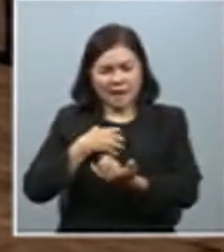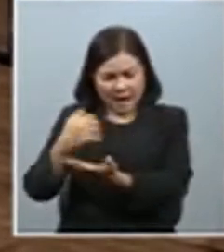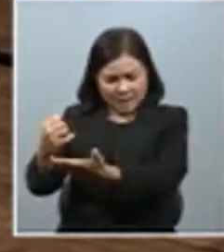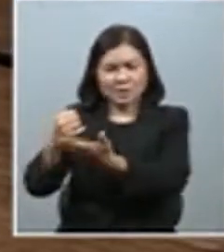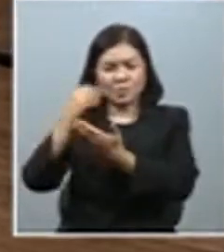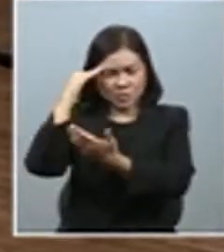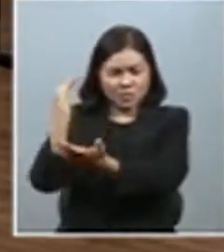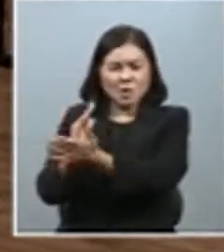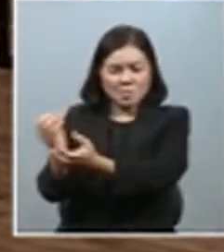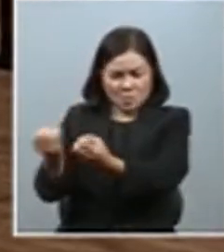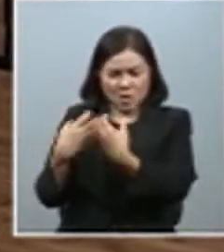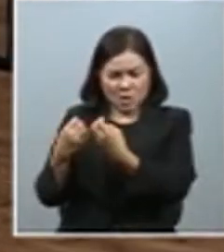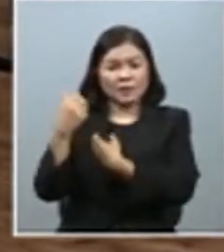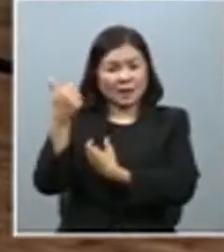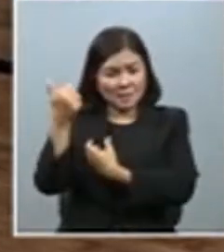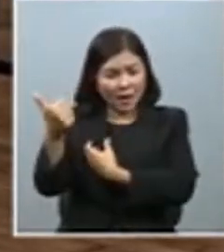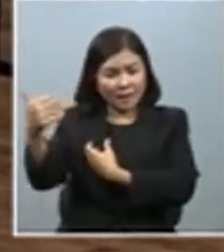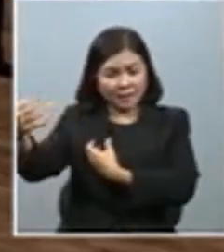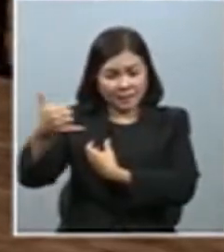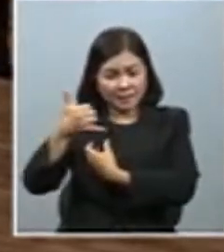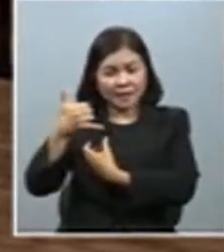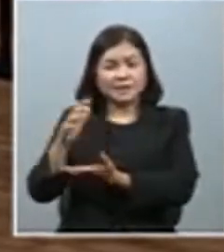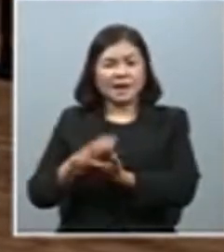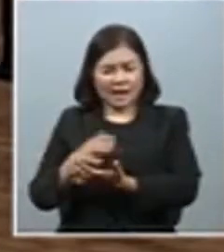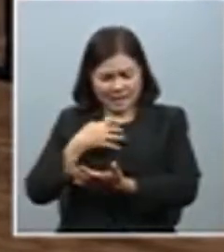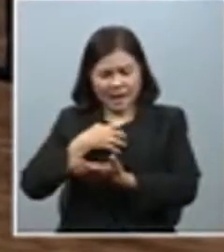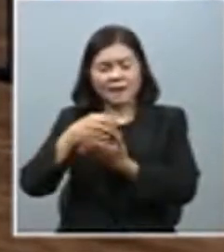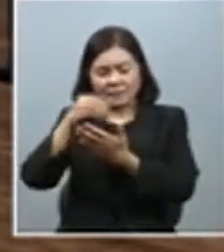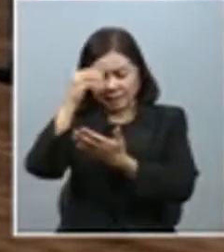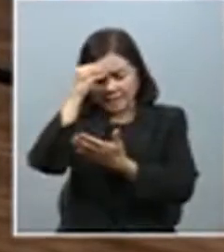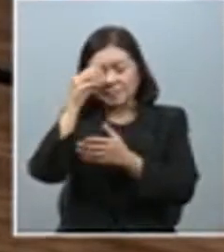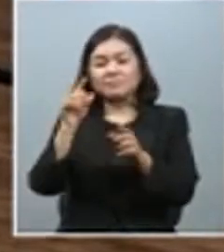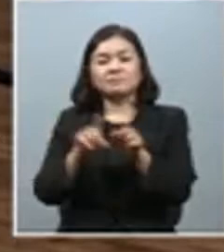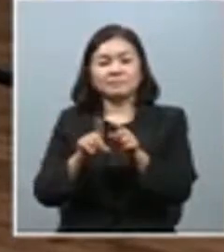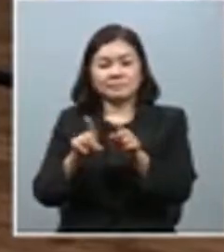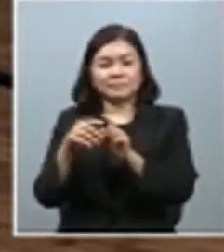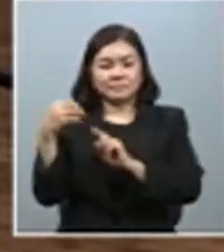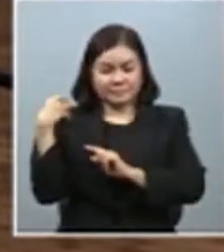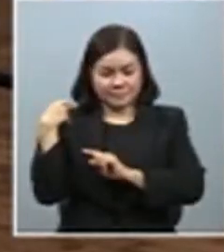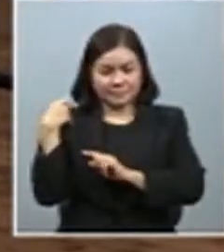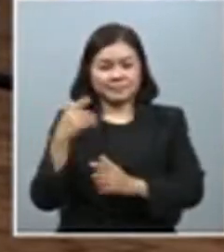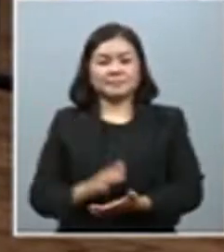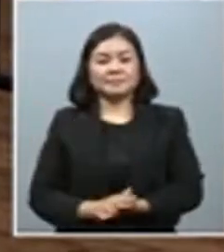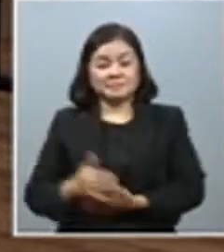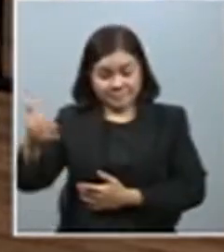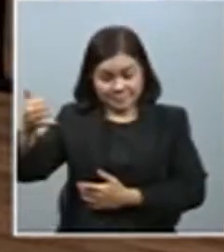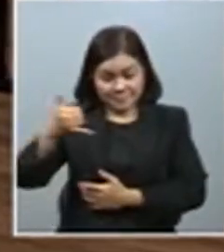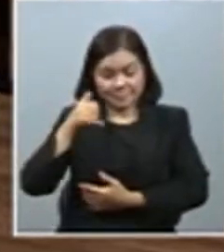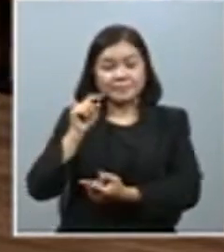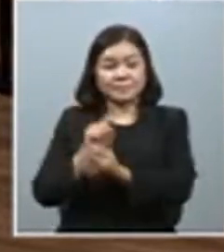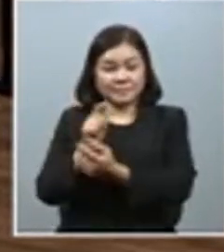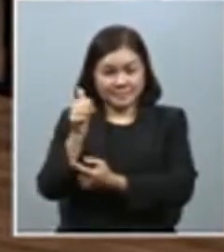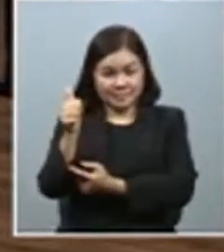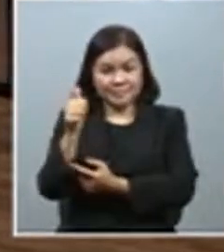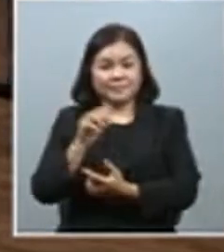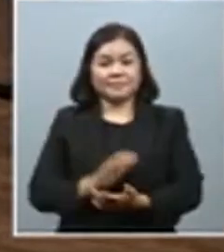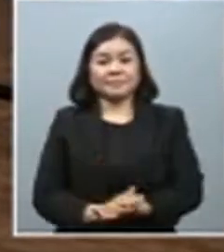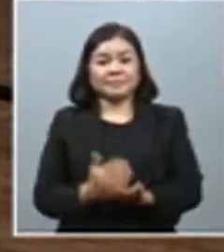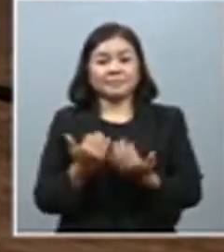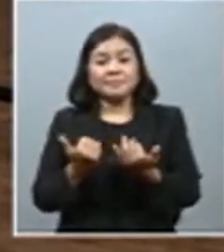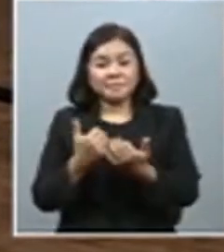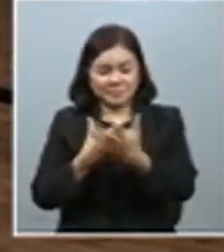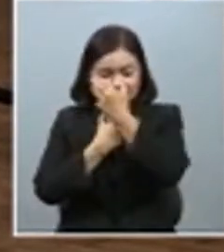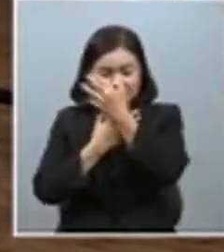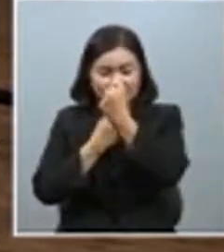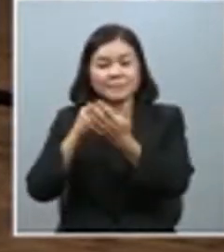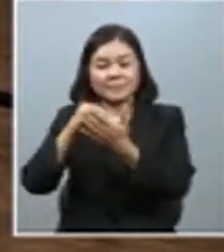มาสอนที่ช่อง3กันบ้างนะจ๊ะหมู่เบนจ๋าพี่จุ๋มก็อยากเรียนแล้วทุกคนก็อยากเรียนมาบ้างนะเชียเอ้ยรับรองลูกศิษย์เยอะ